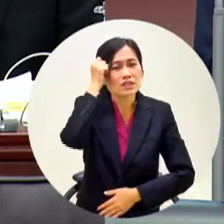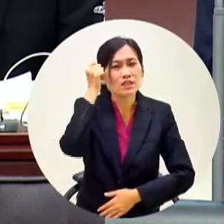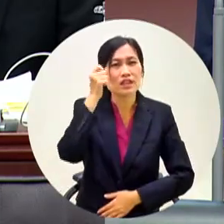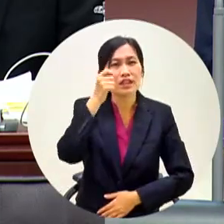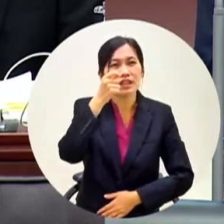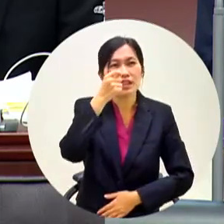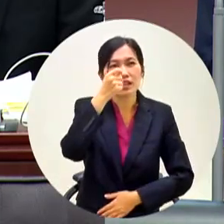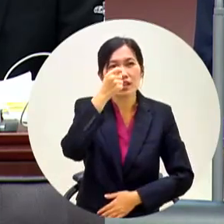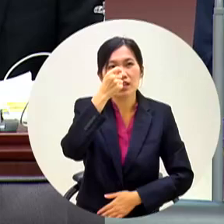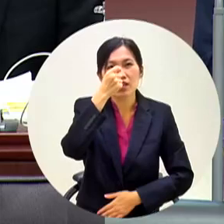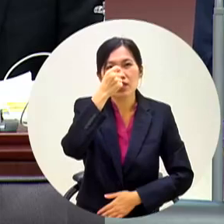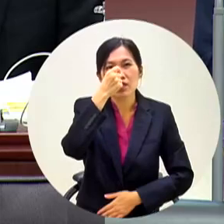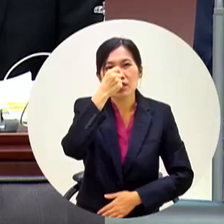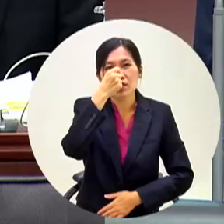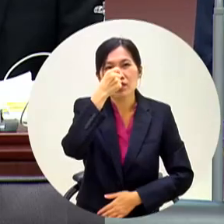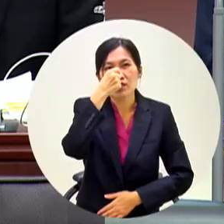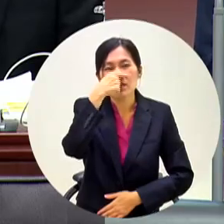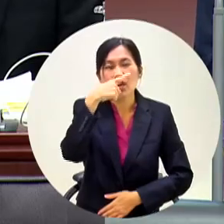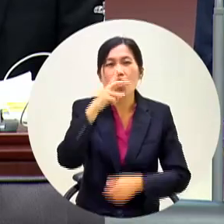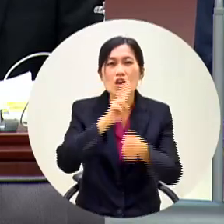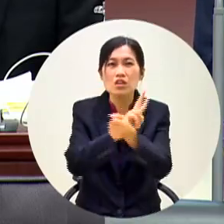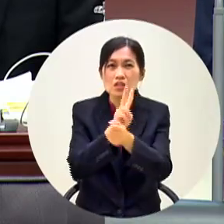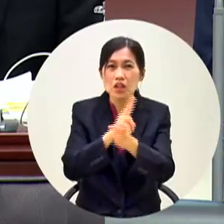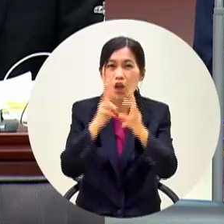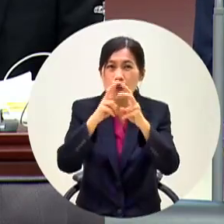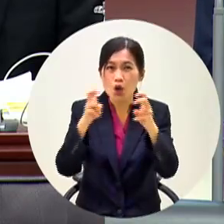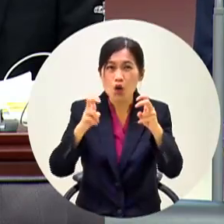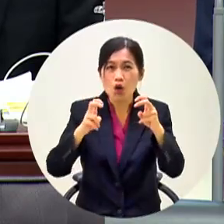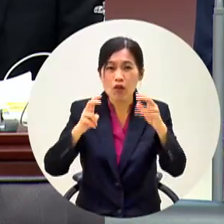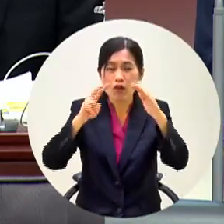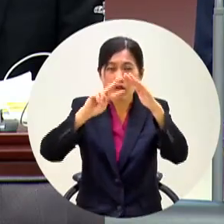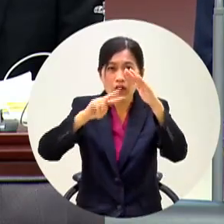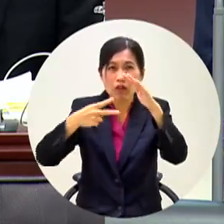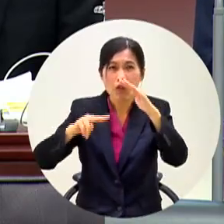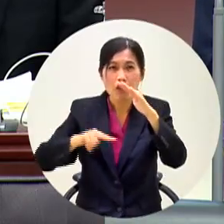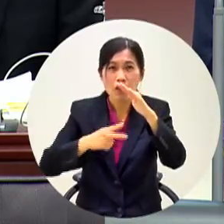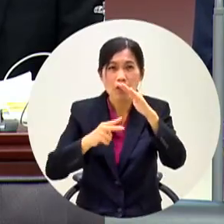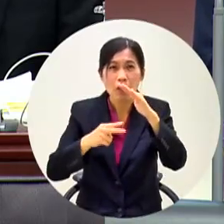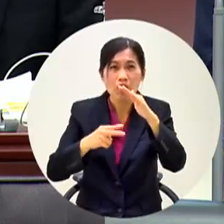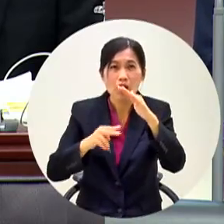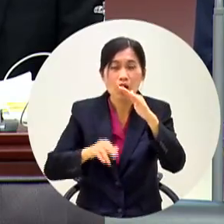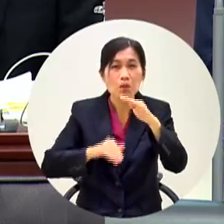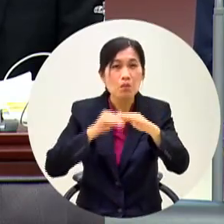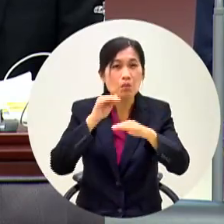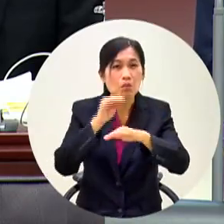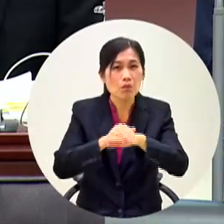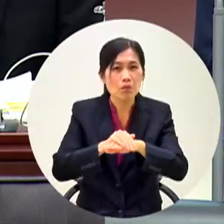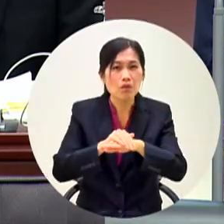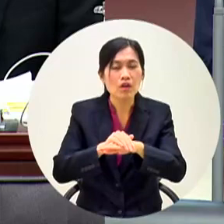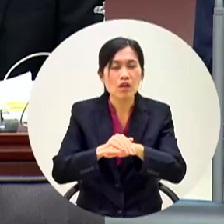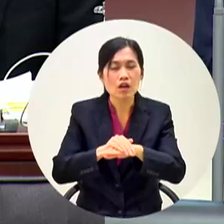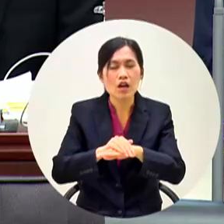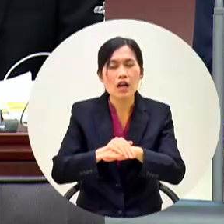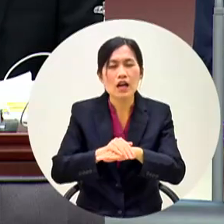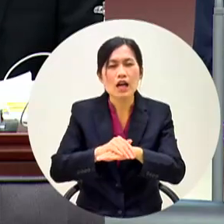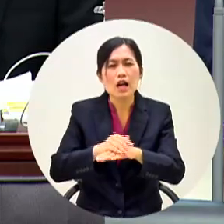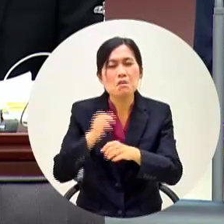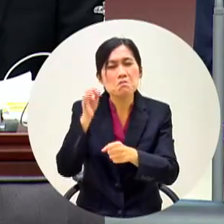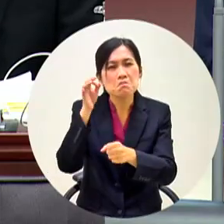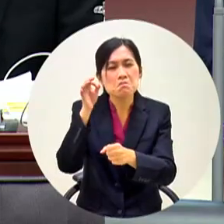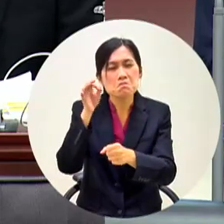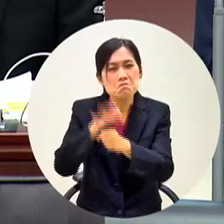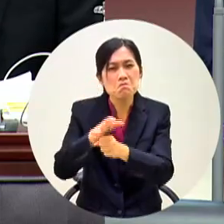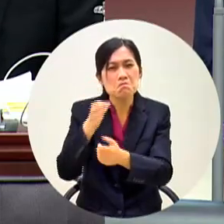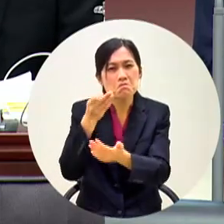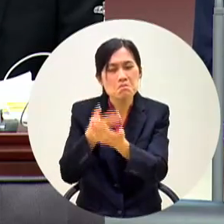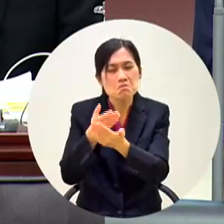洪林江啊，就一间哈，我有的给他修好嘛哈。这部分该安那补，重修重新，我们来建价